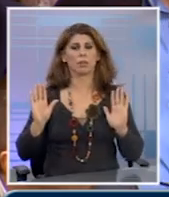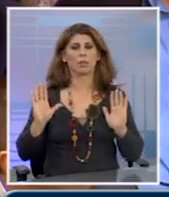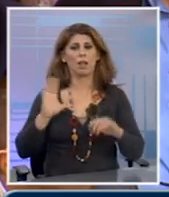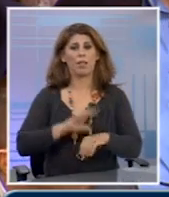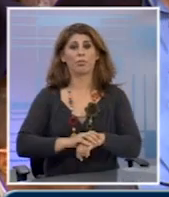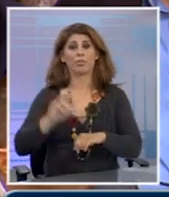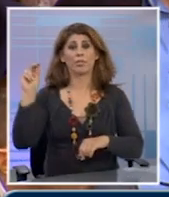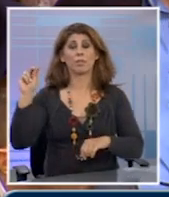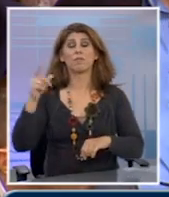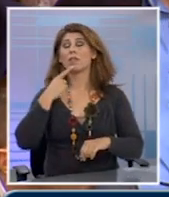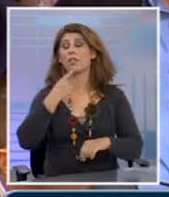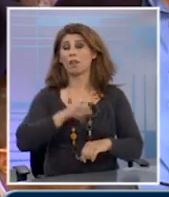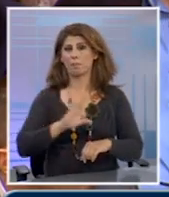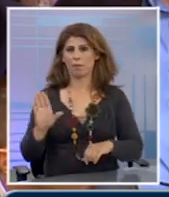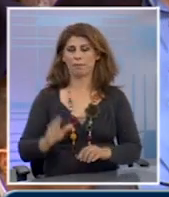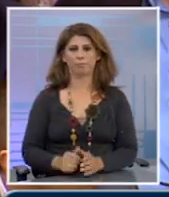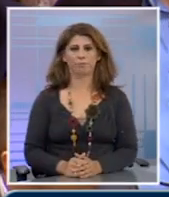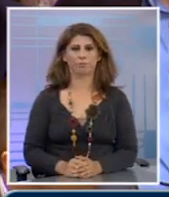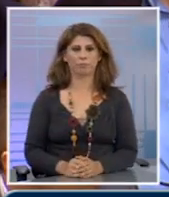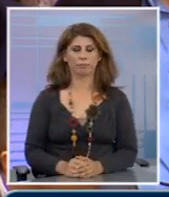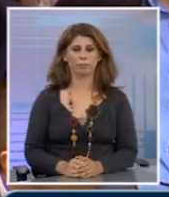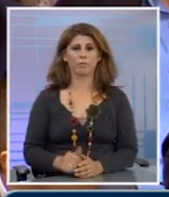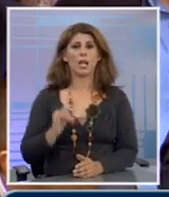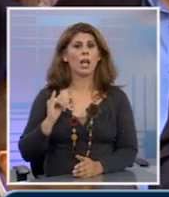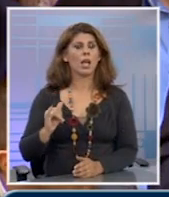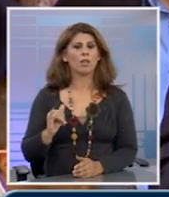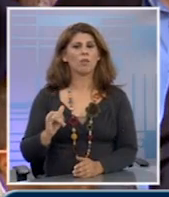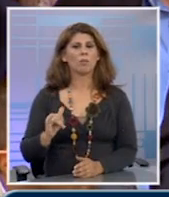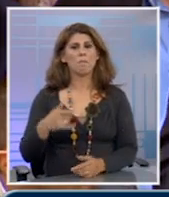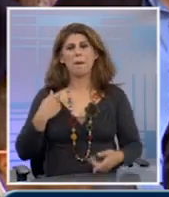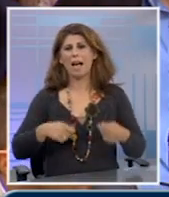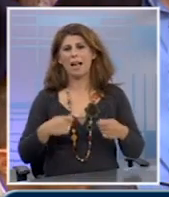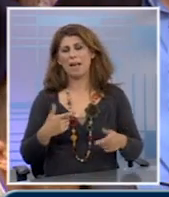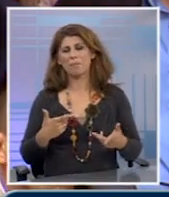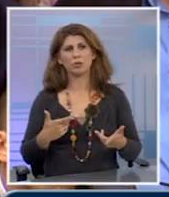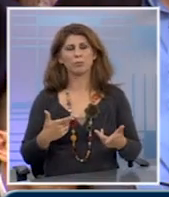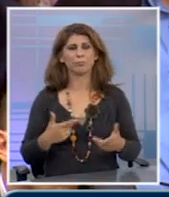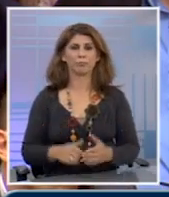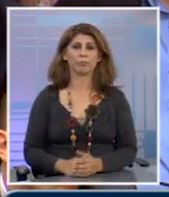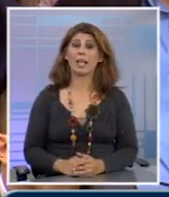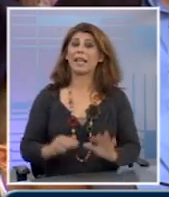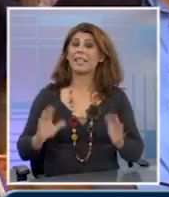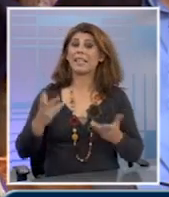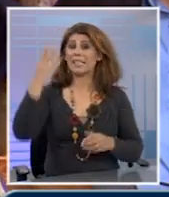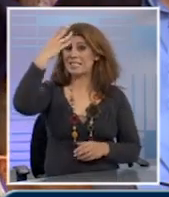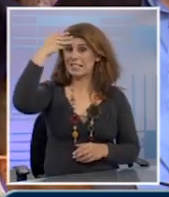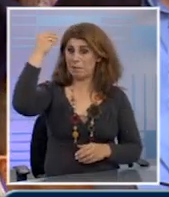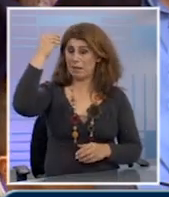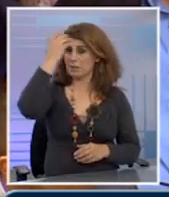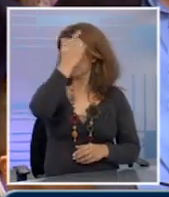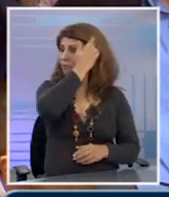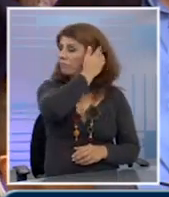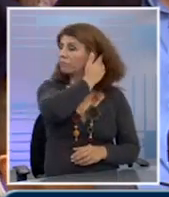δεσμεύτηκε ακόμη τον πήρε το παράπονο γιατί ο τσίπρας